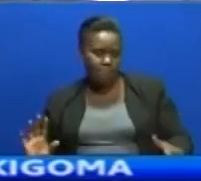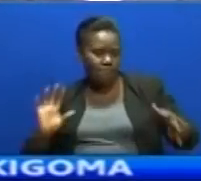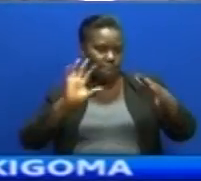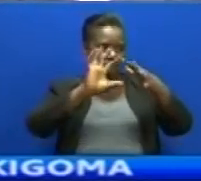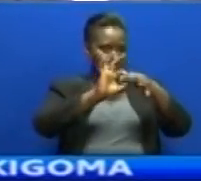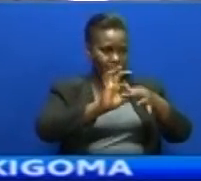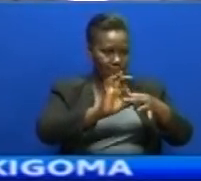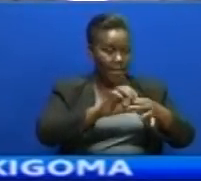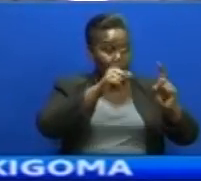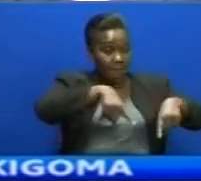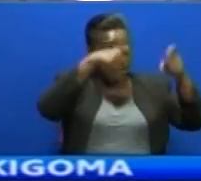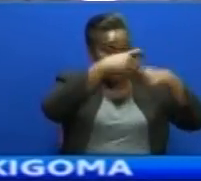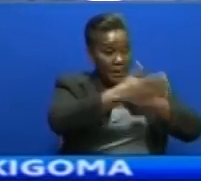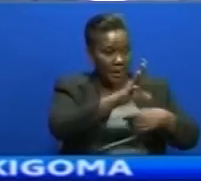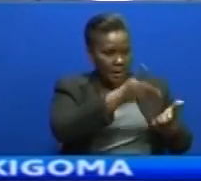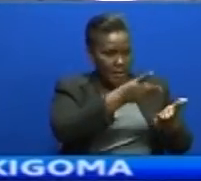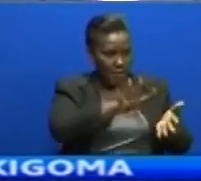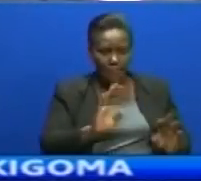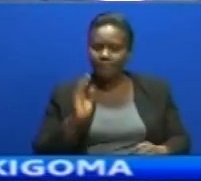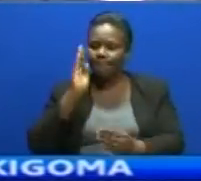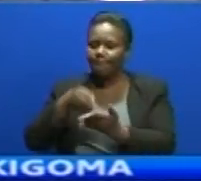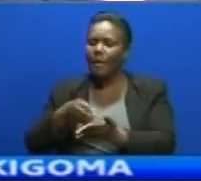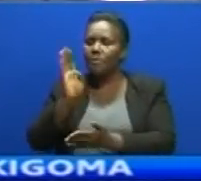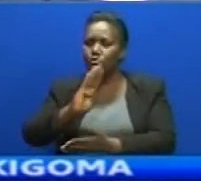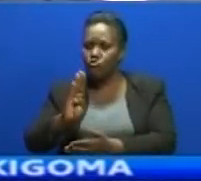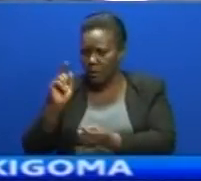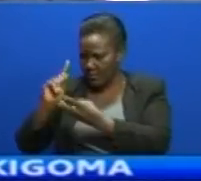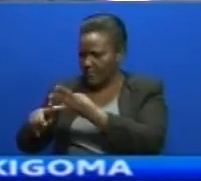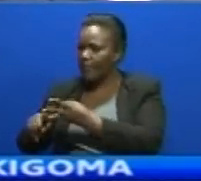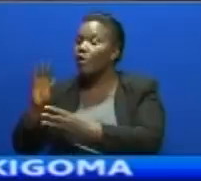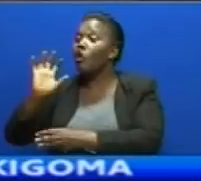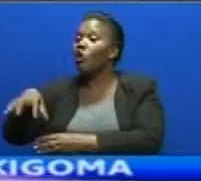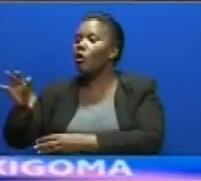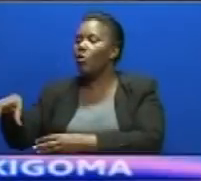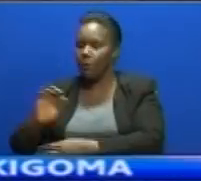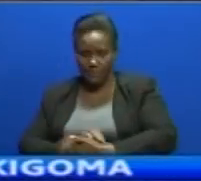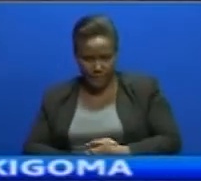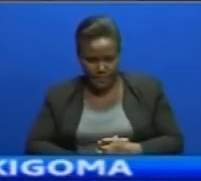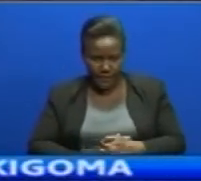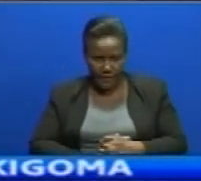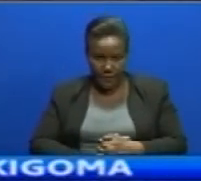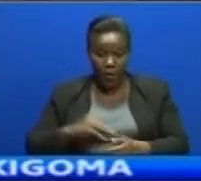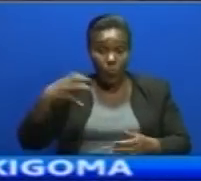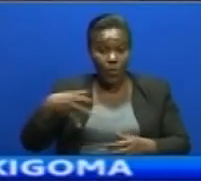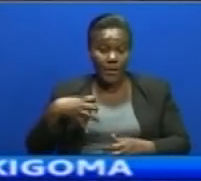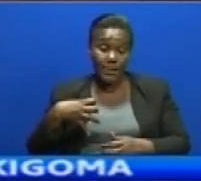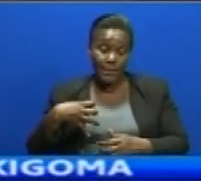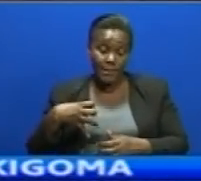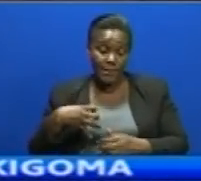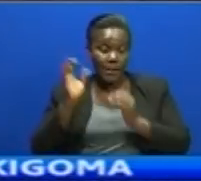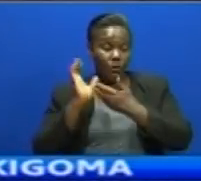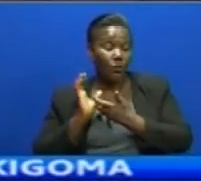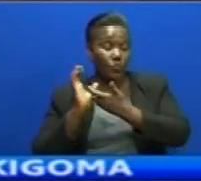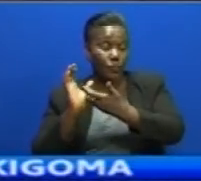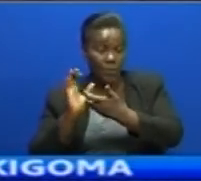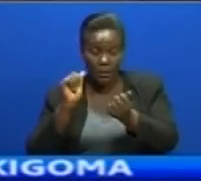kuja Burundi na kwenda moja kwa moja hadi miji tofauti ya DRC. Waziri wa uchukuzi, mitambo na masuala ya ardhi